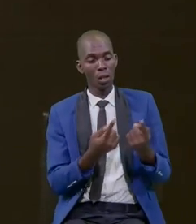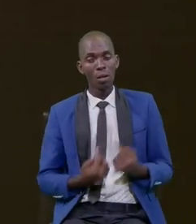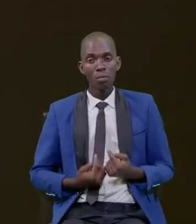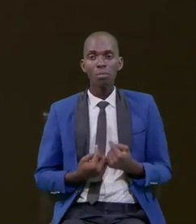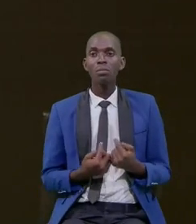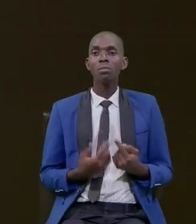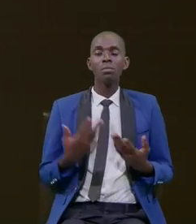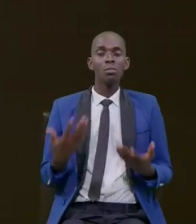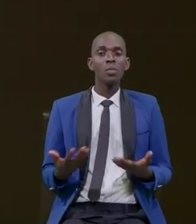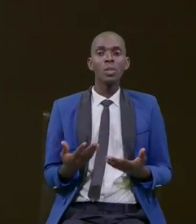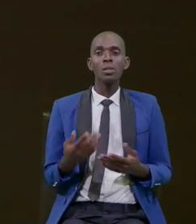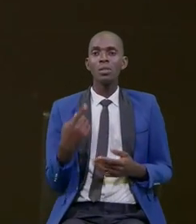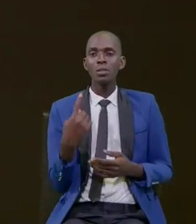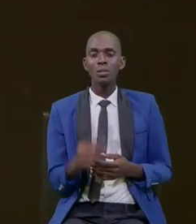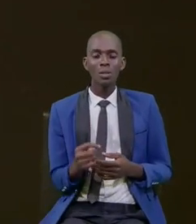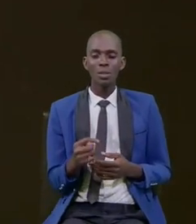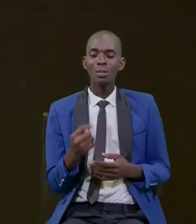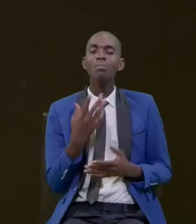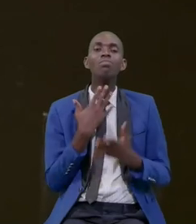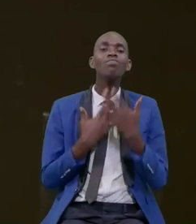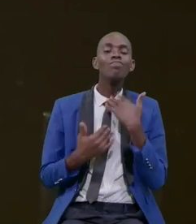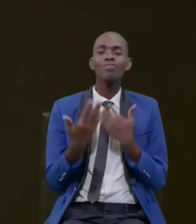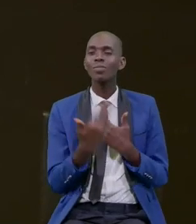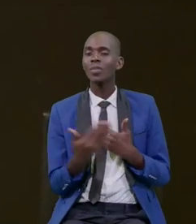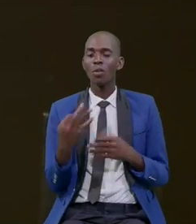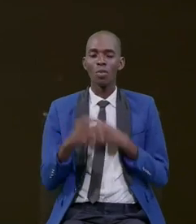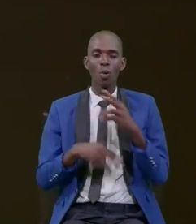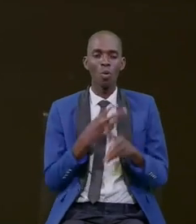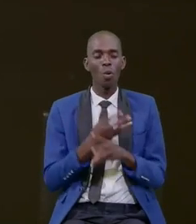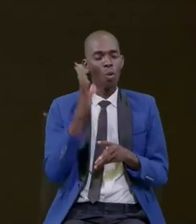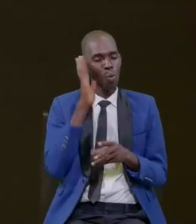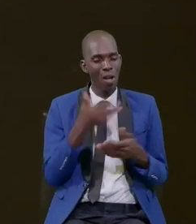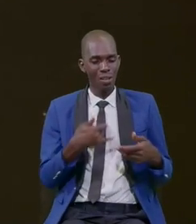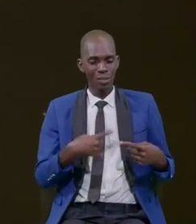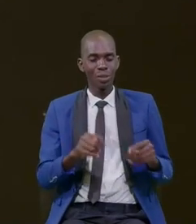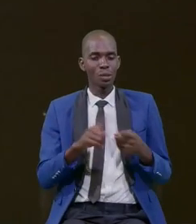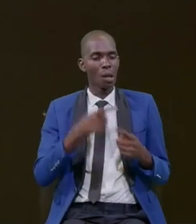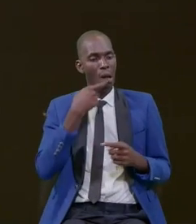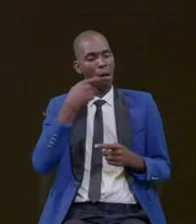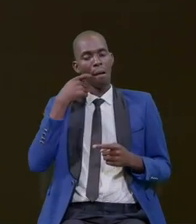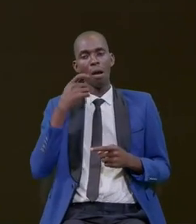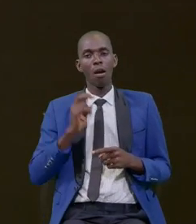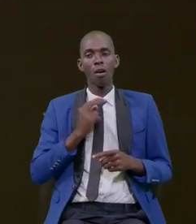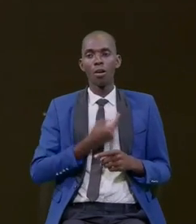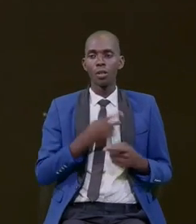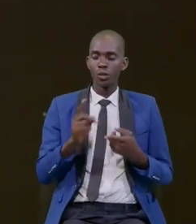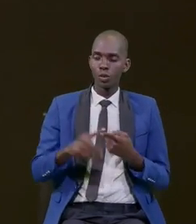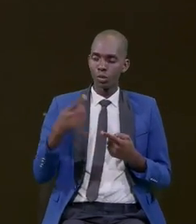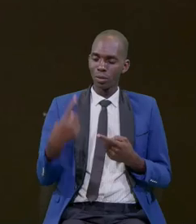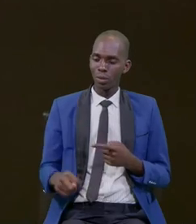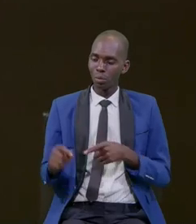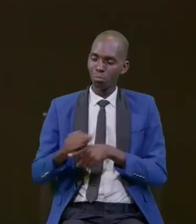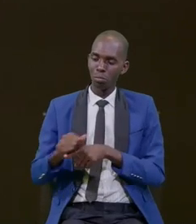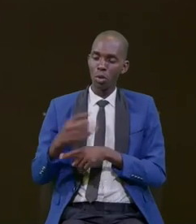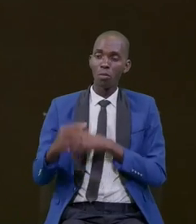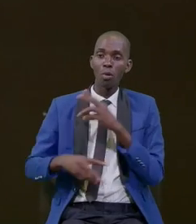les épreuves vont surgir, les convoitises du monde vont essayer de nous